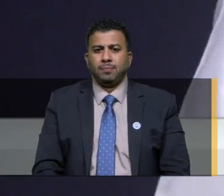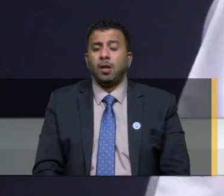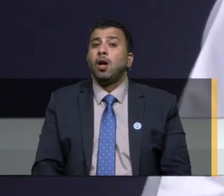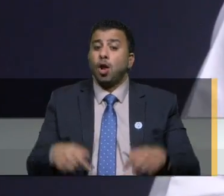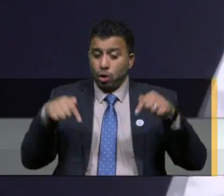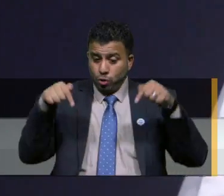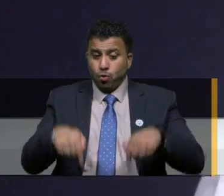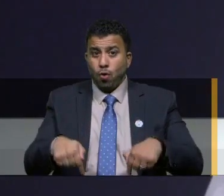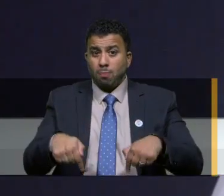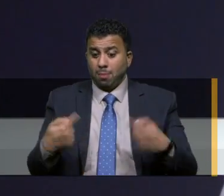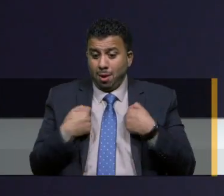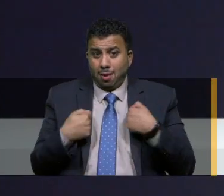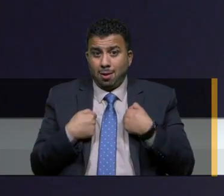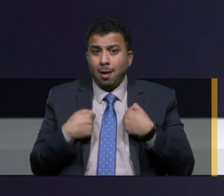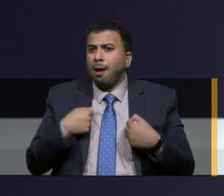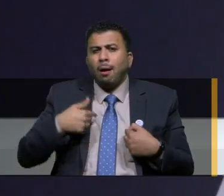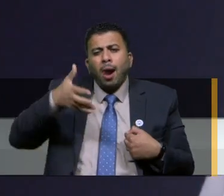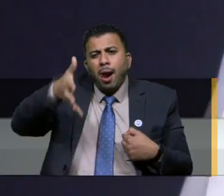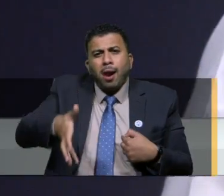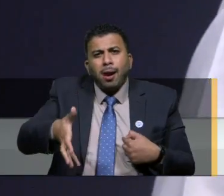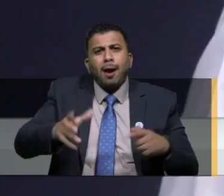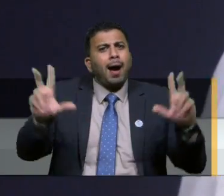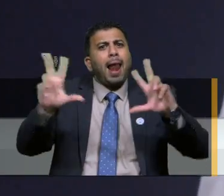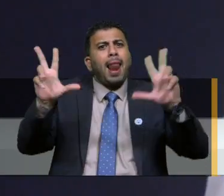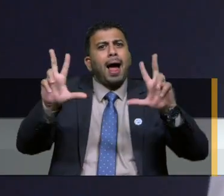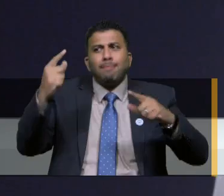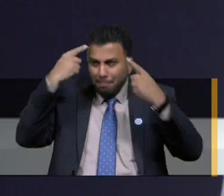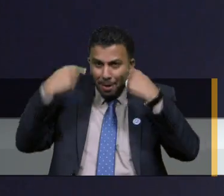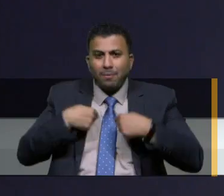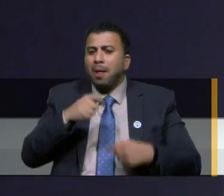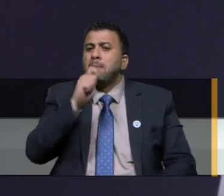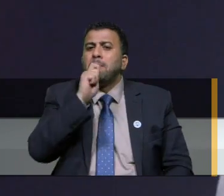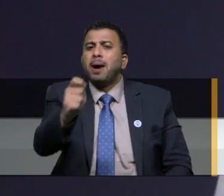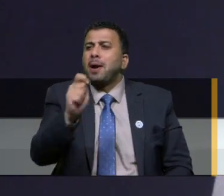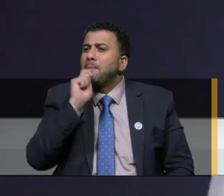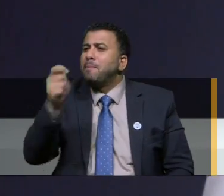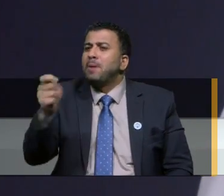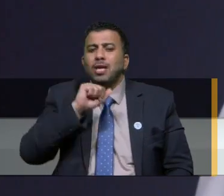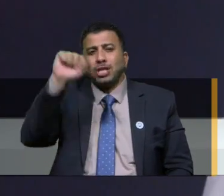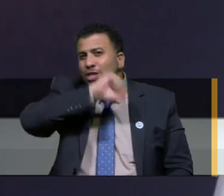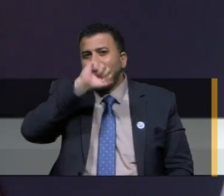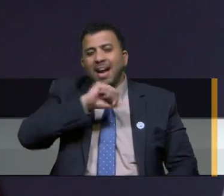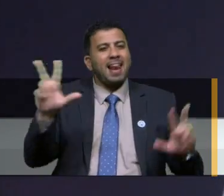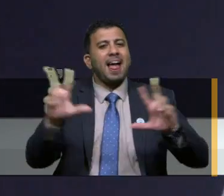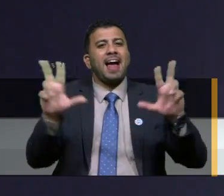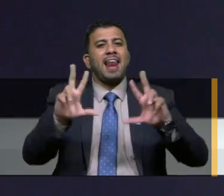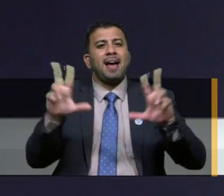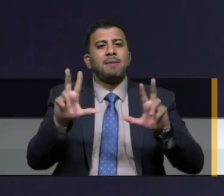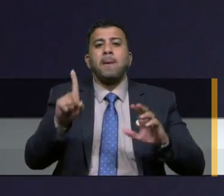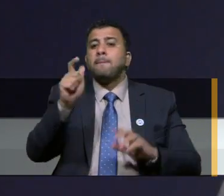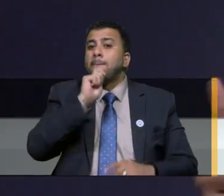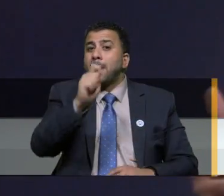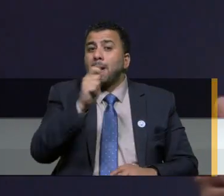واليوم أنا بفضله أصغر إعلامي إماراتي ومقدم برامج في مؤسسة الشارقة للإعلام،